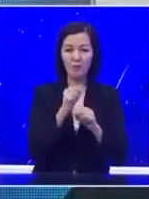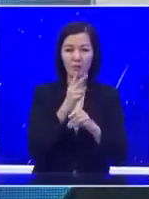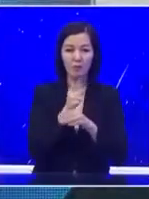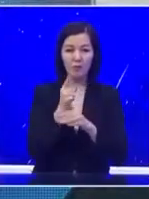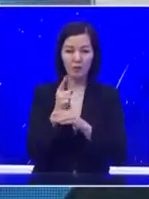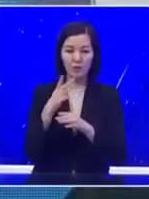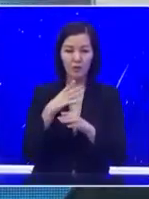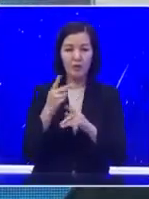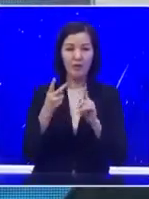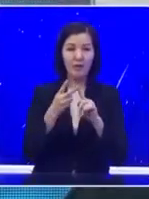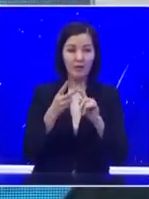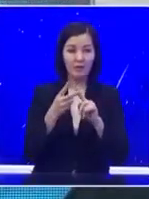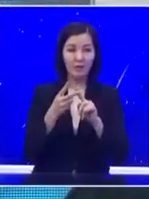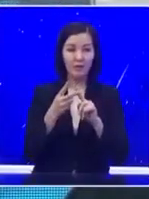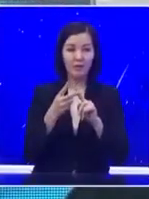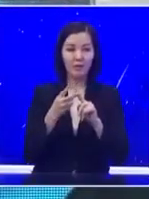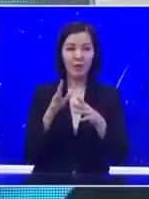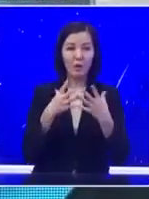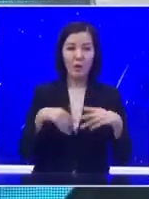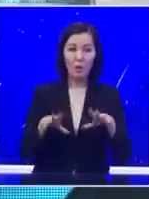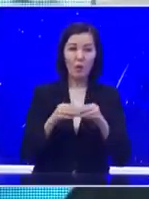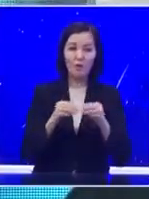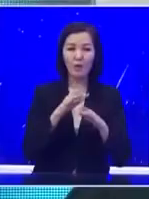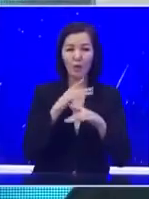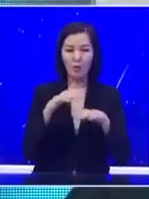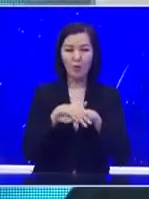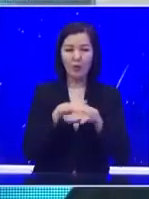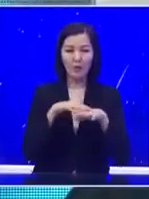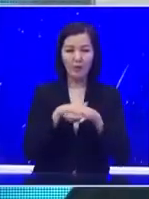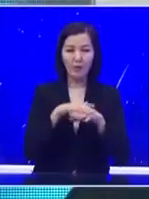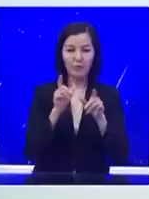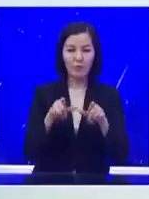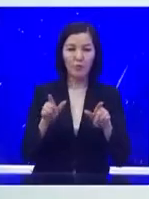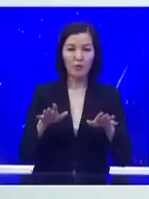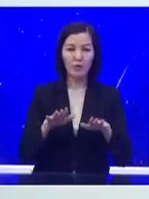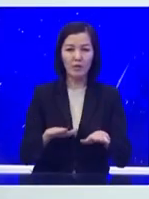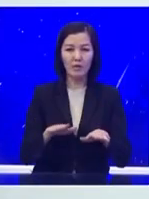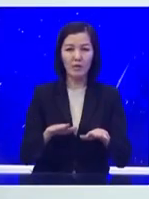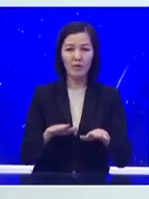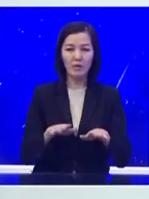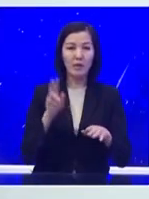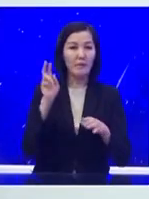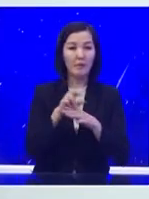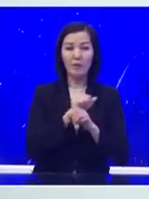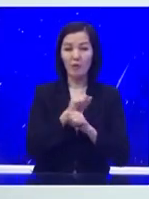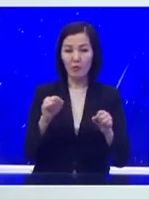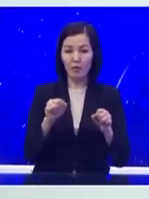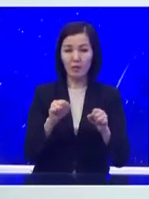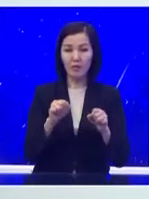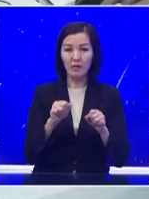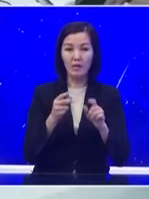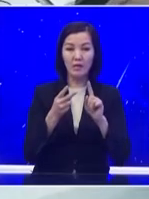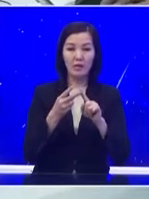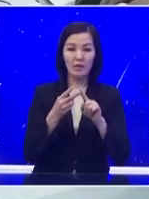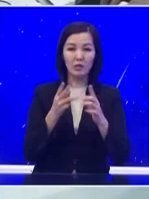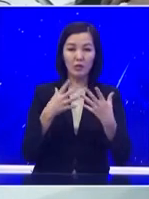жатырмыз. Екіншіден осындай қоғамдық көп адамдар жинайтын орындарға бармау керек міндетті түрде.